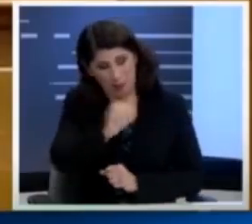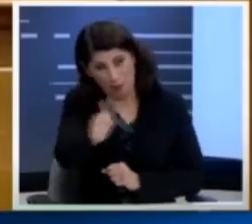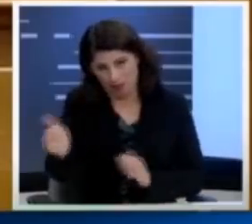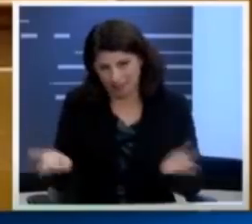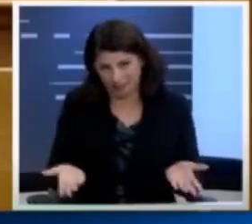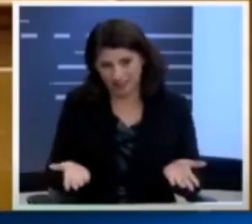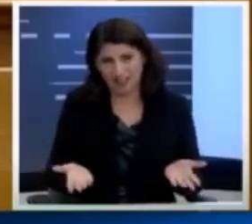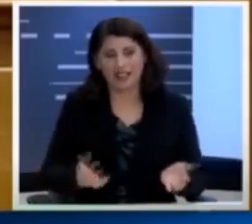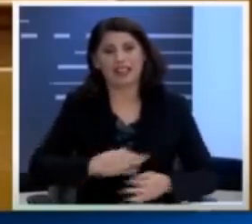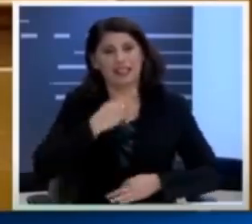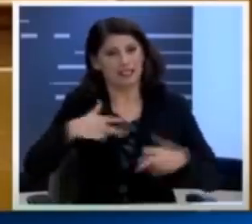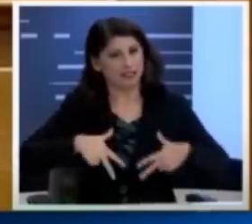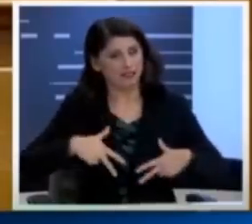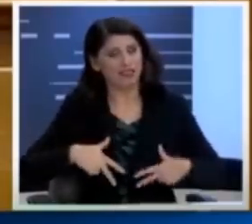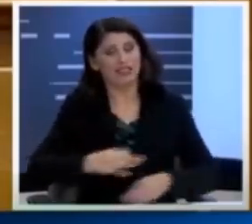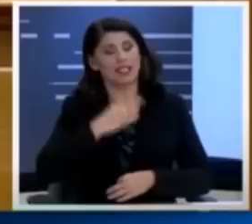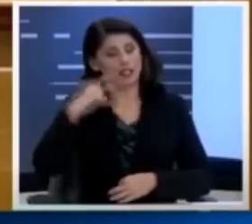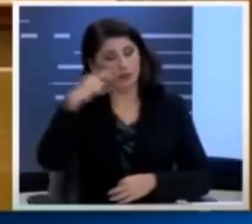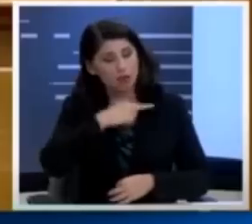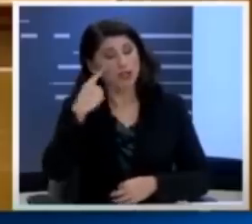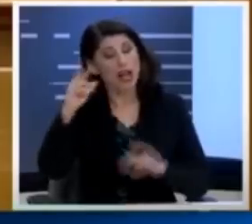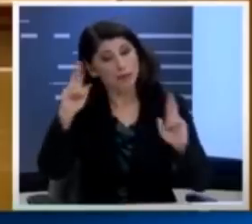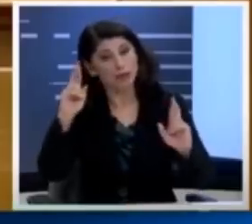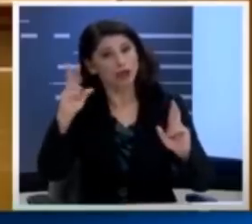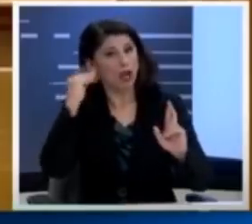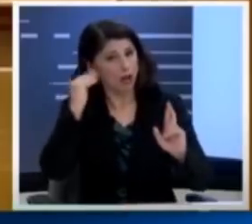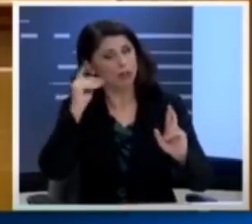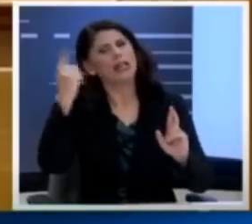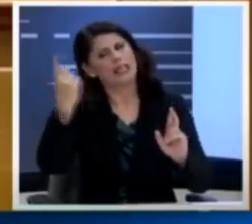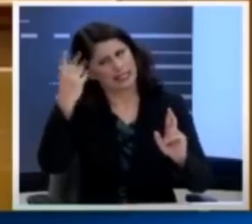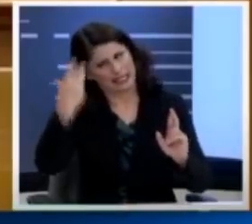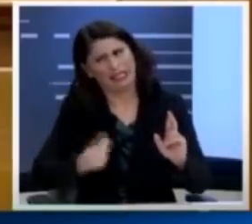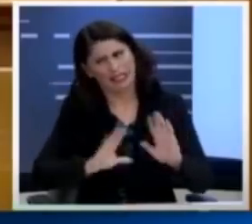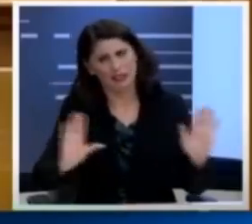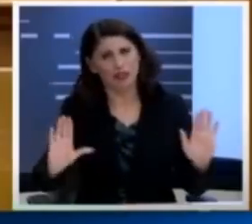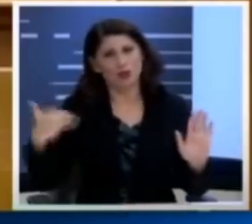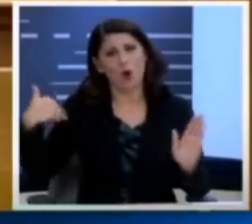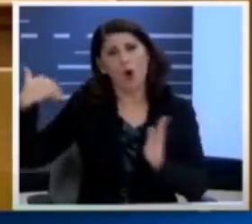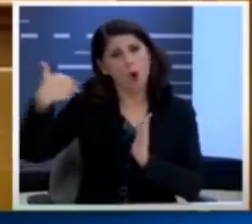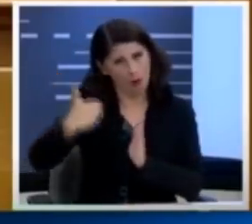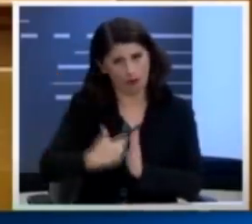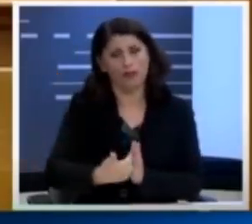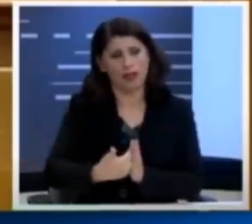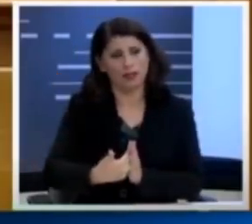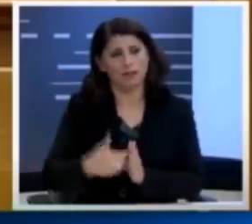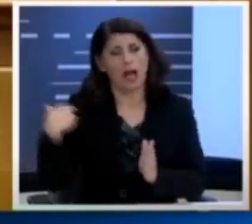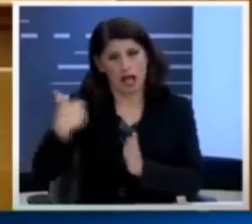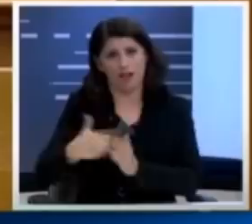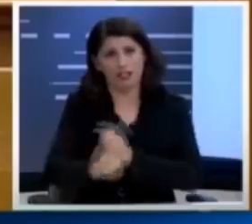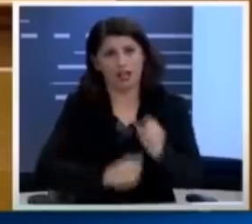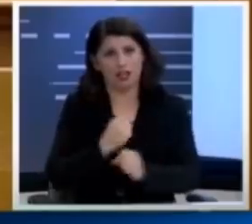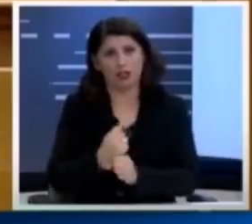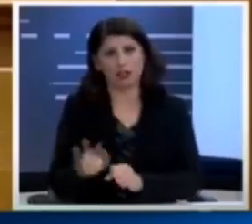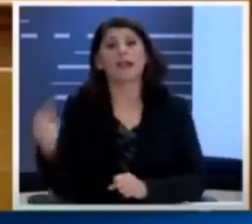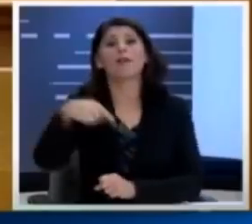Πρωθυπουργέ, παρότι δεν είστε στην αίθουσα, ελπίζω να ακούτε. Το συνηθίζετε άλλωστε. όλο αυτό το χρονικό διάστημα, αυτά τα χρόνια, να